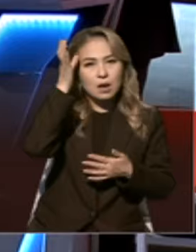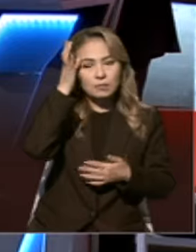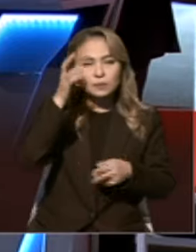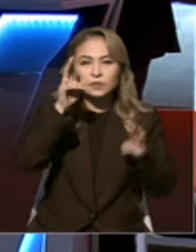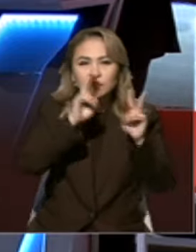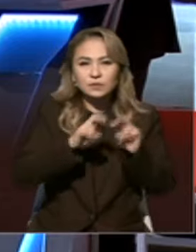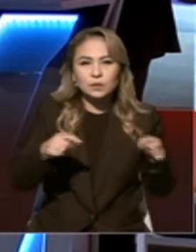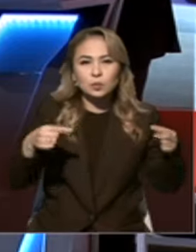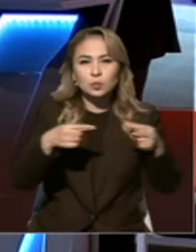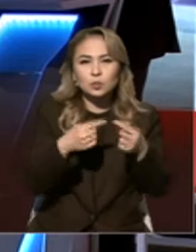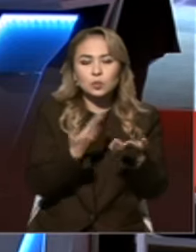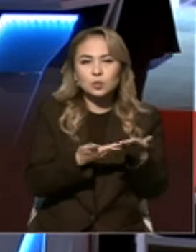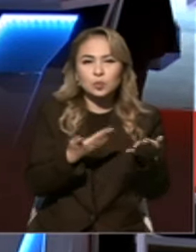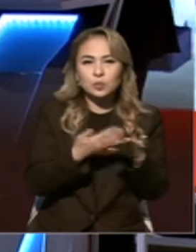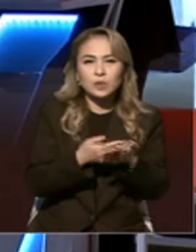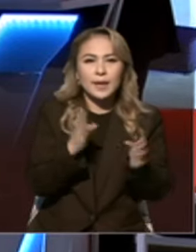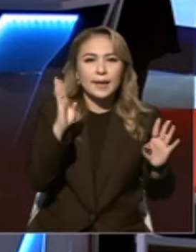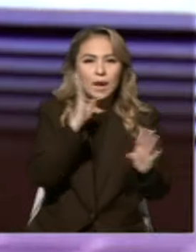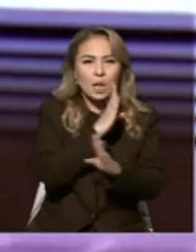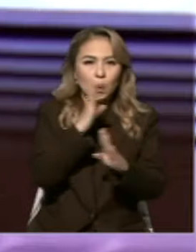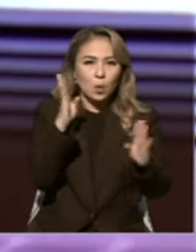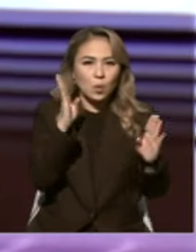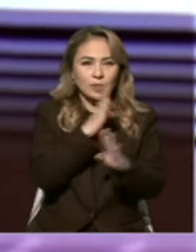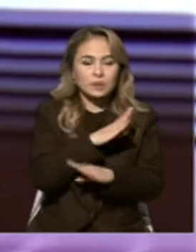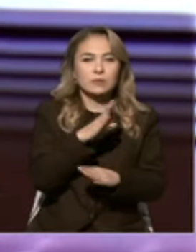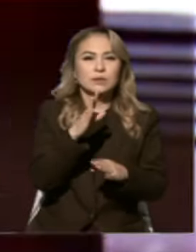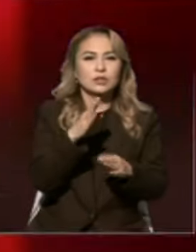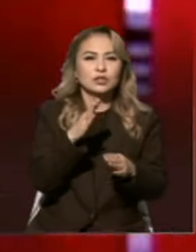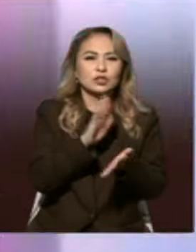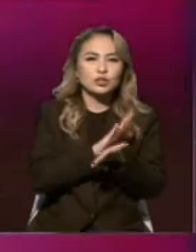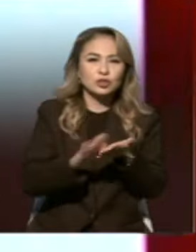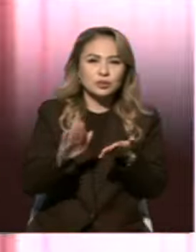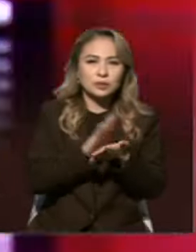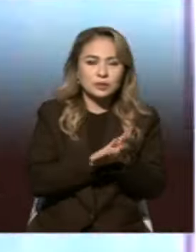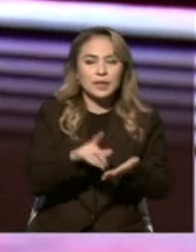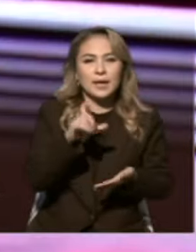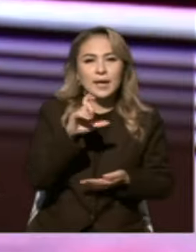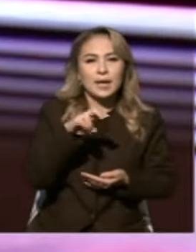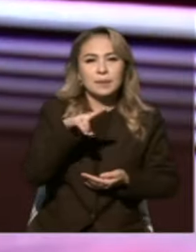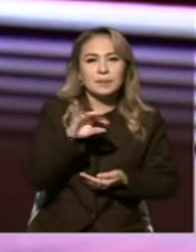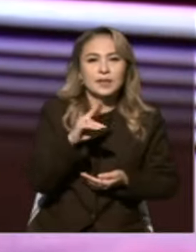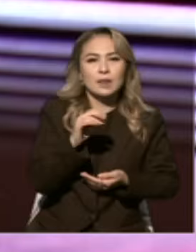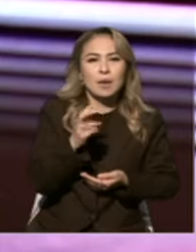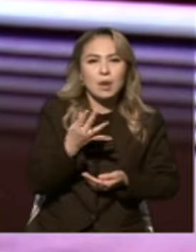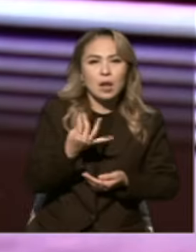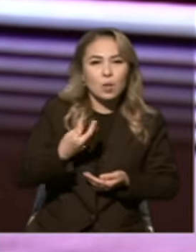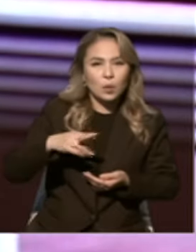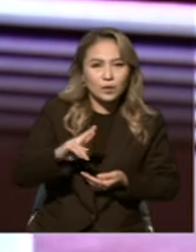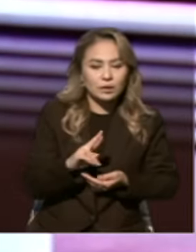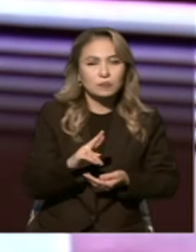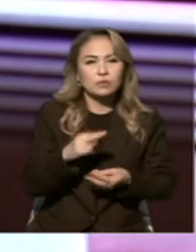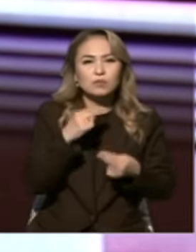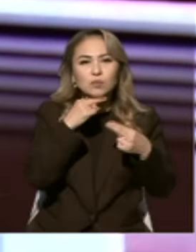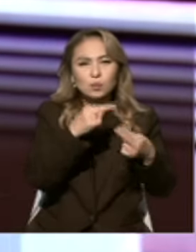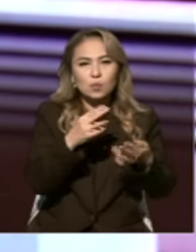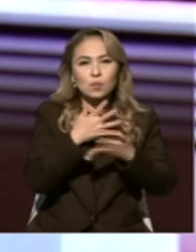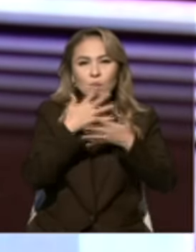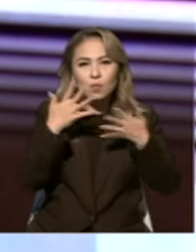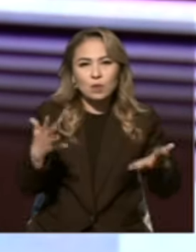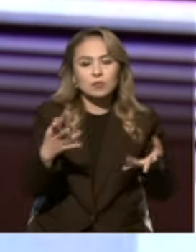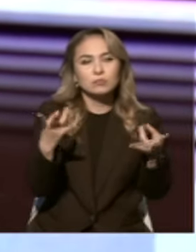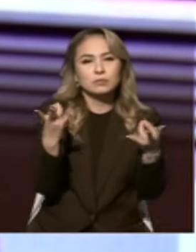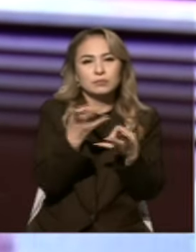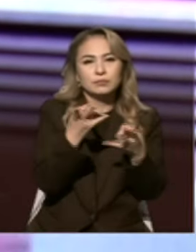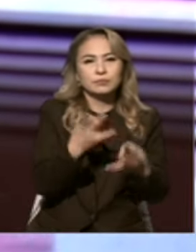сараптамалық кеңестің аясында экологиялық, санитарно-гигиеналық, сосын эпидемиологиялық жағдайға аса көңіл бөлуді